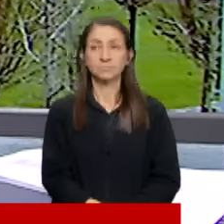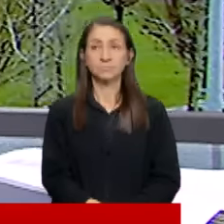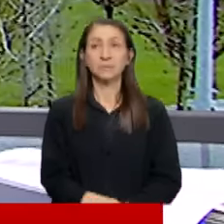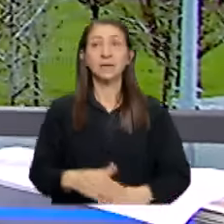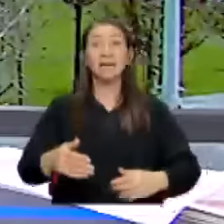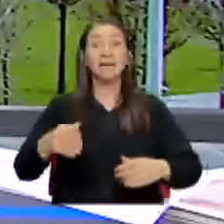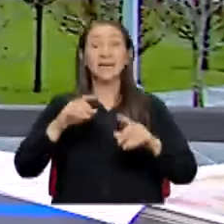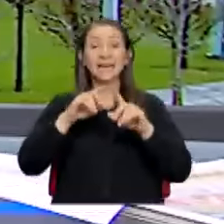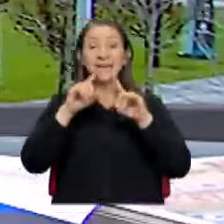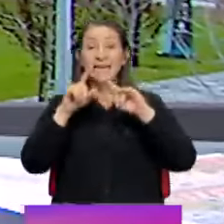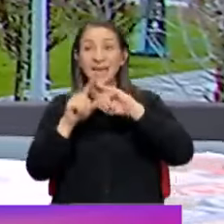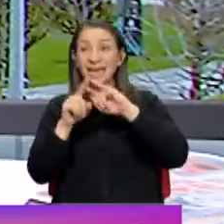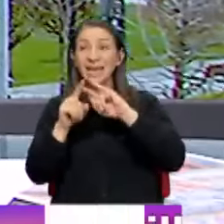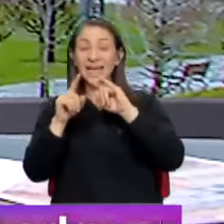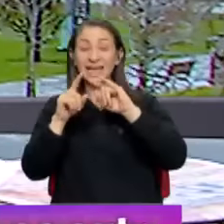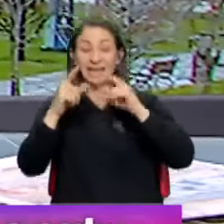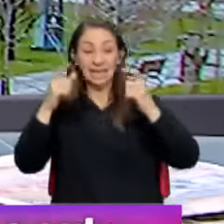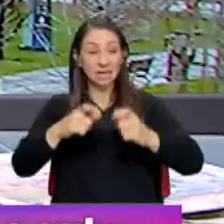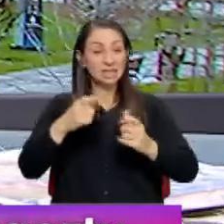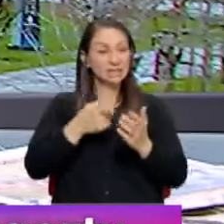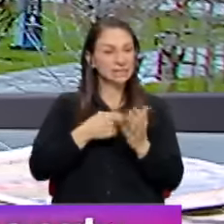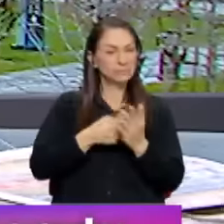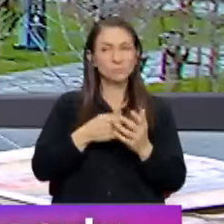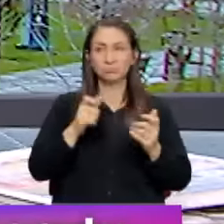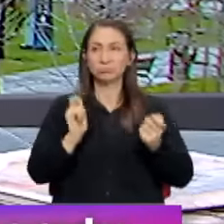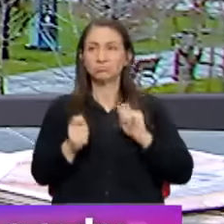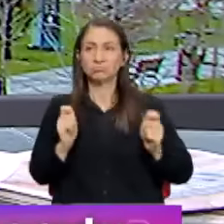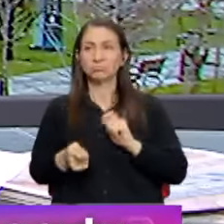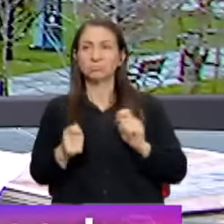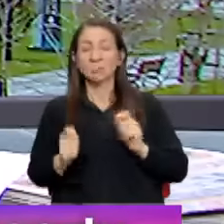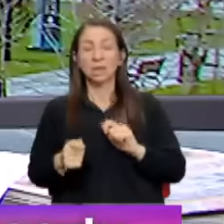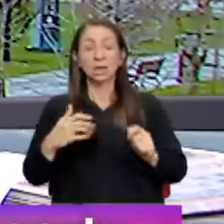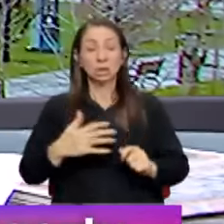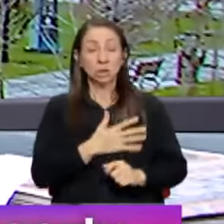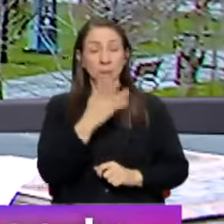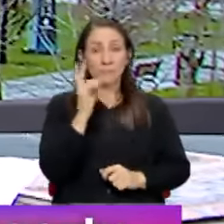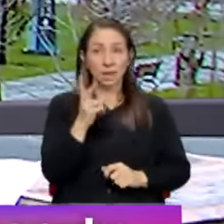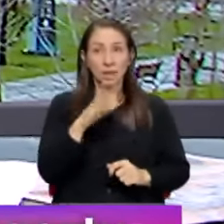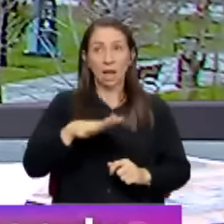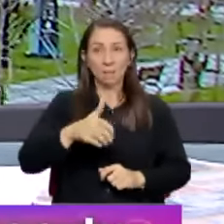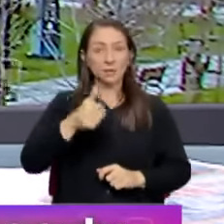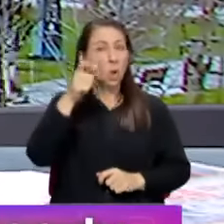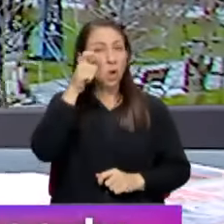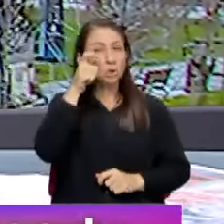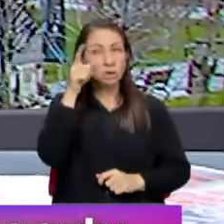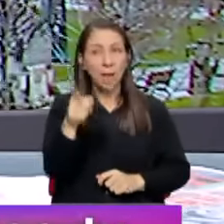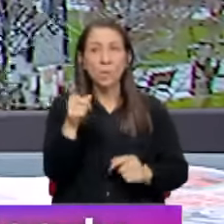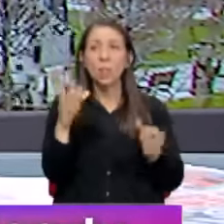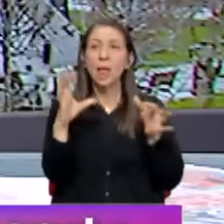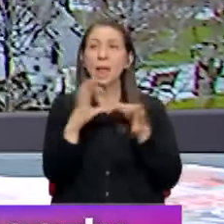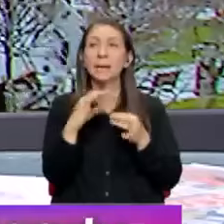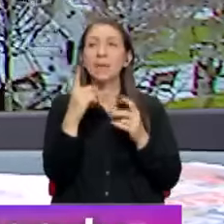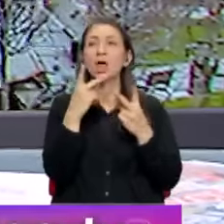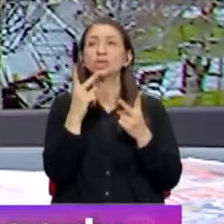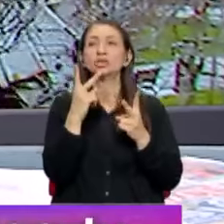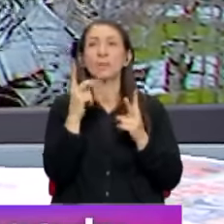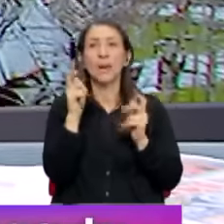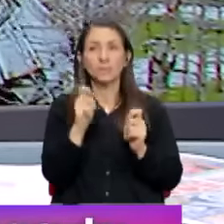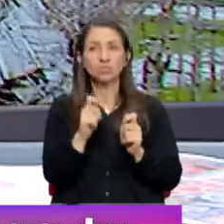Kaleler ve kalelerdeki isimler, o isimler değiştirildi. Cumhuriyet Halk Partisi Genel Başkanı Özgür Özel buna dair bir